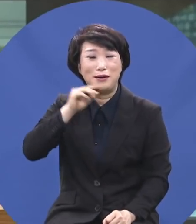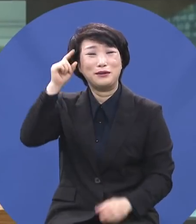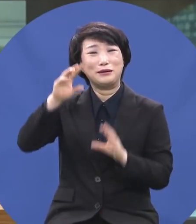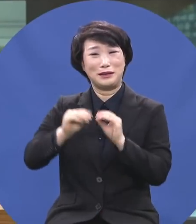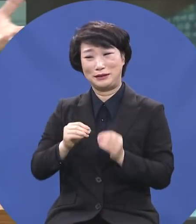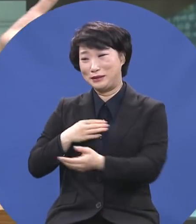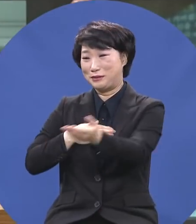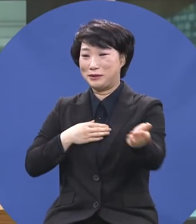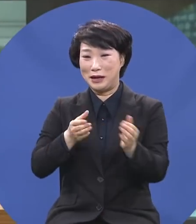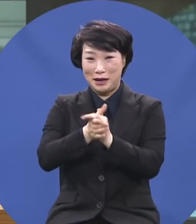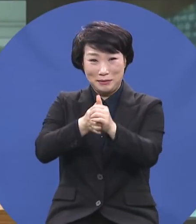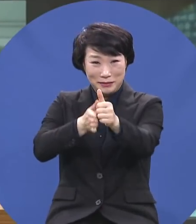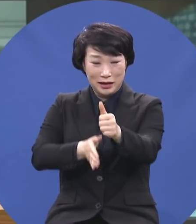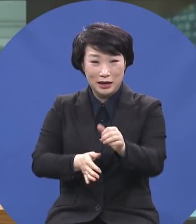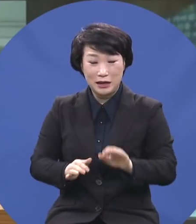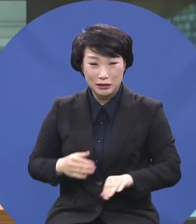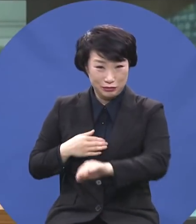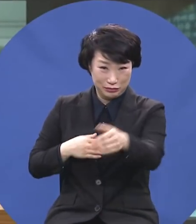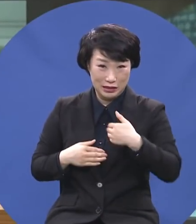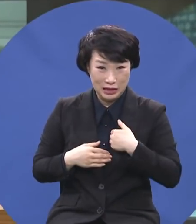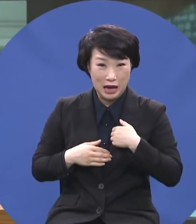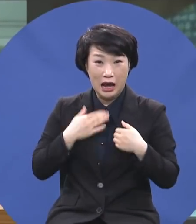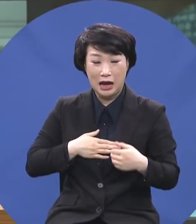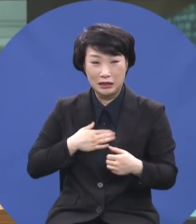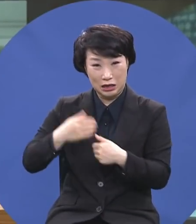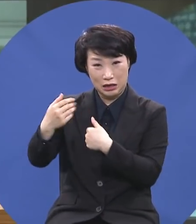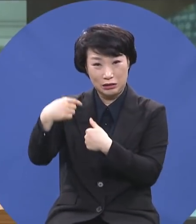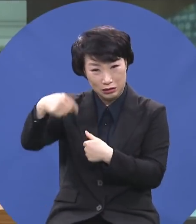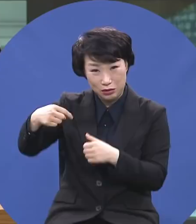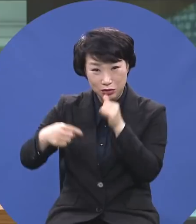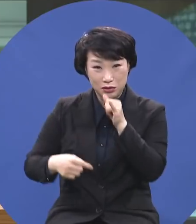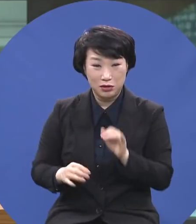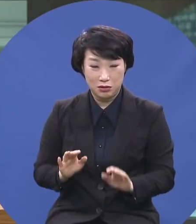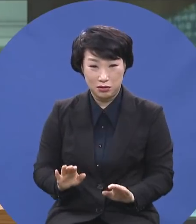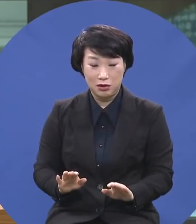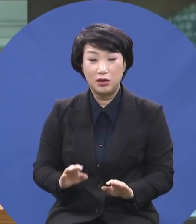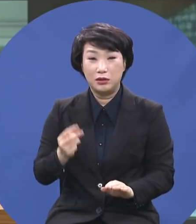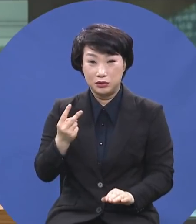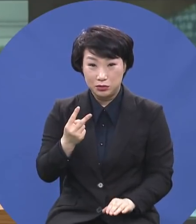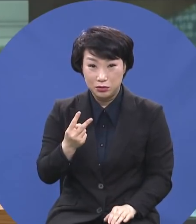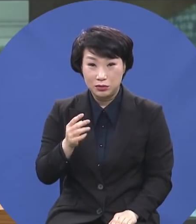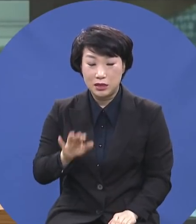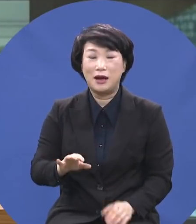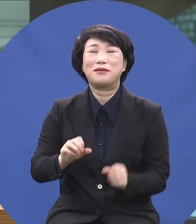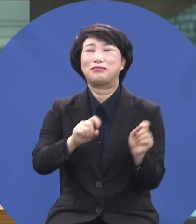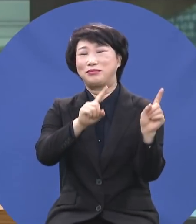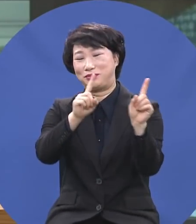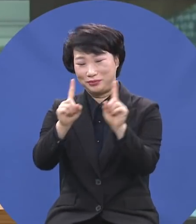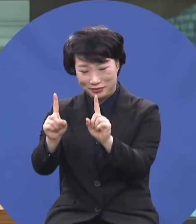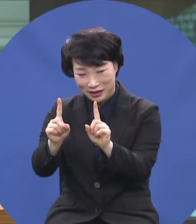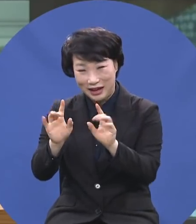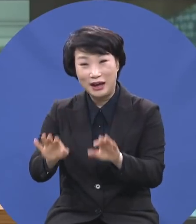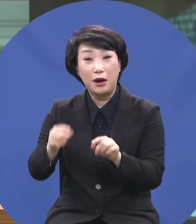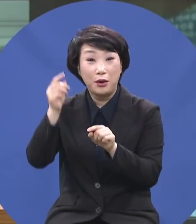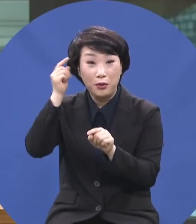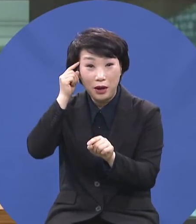판이 알게 우리에게 역사하십니다. 네, 그리고 부활하게 하신